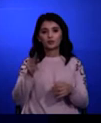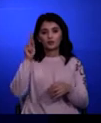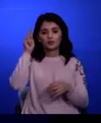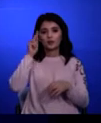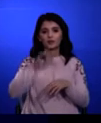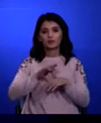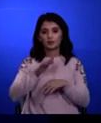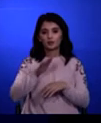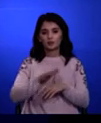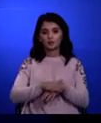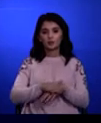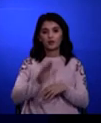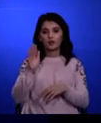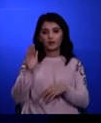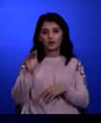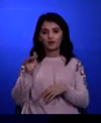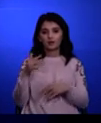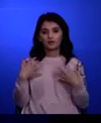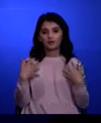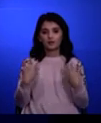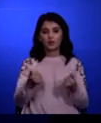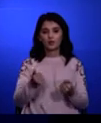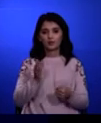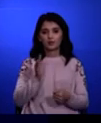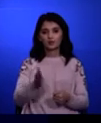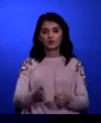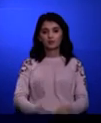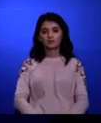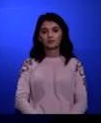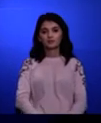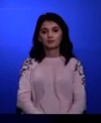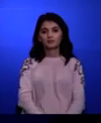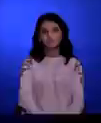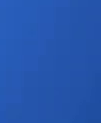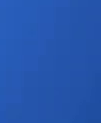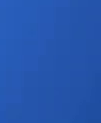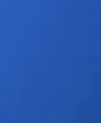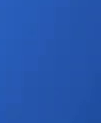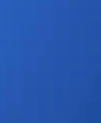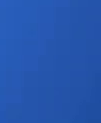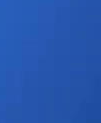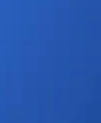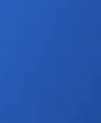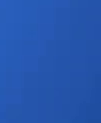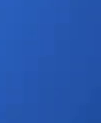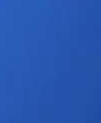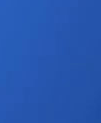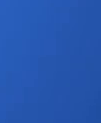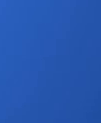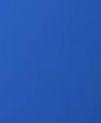darsimiz tugadi. Xayr, salomat bo'ling.